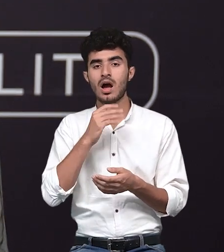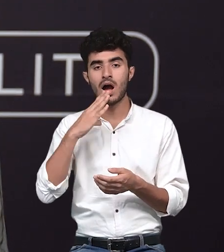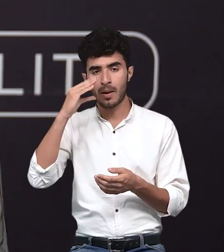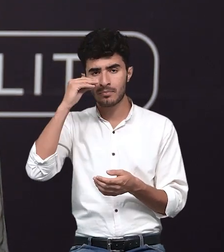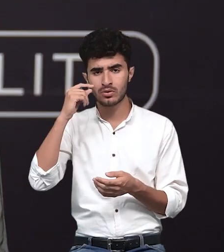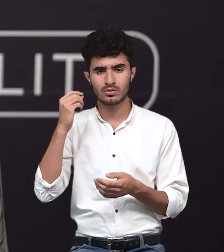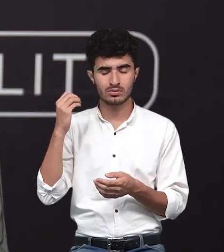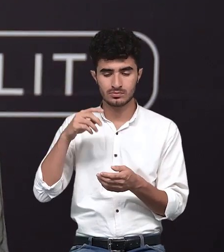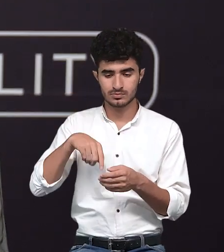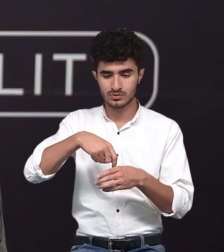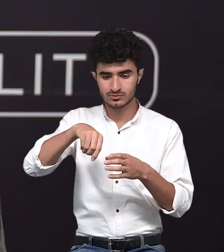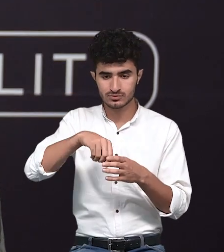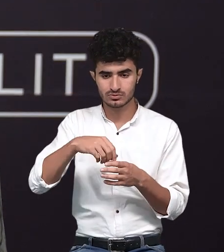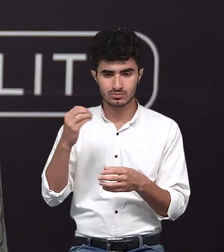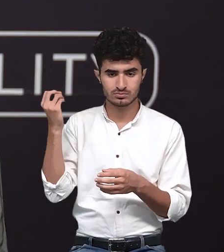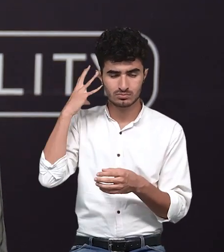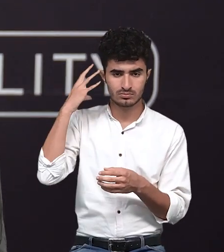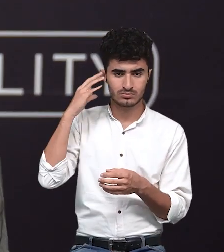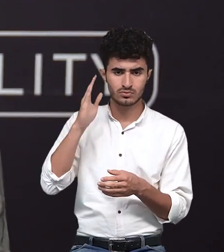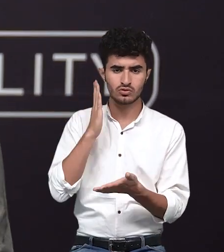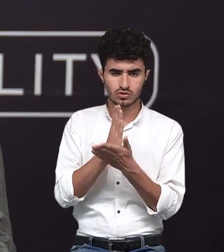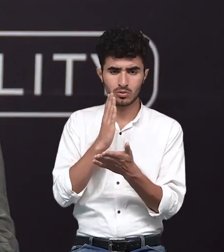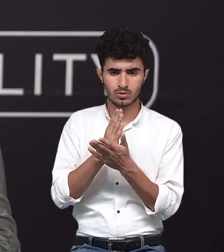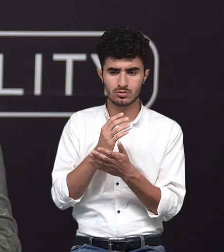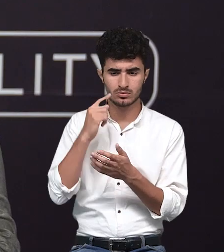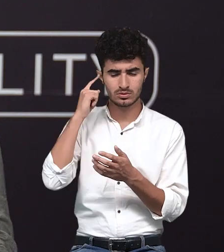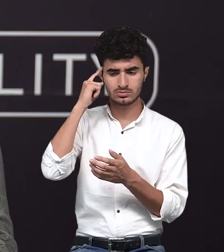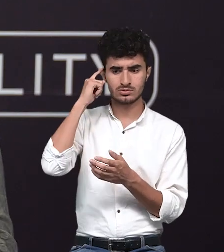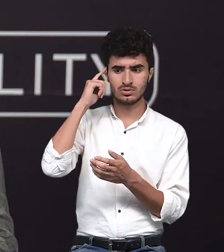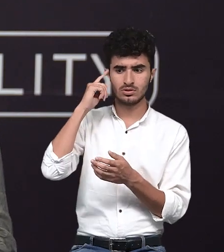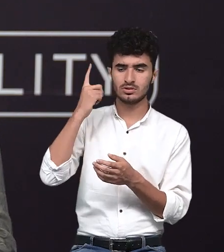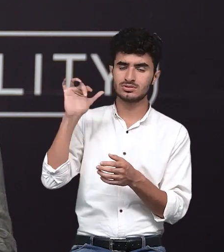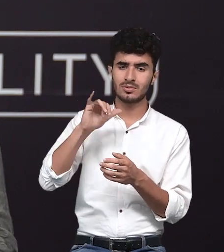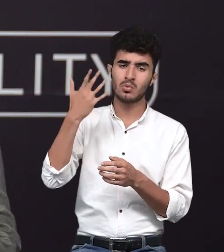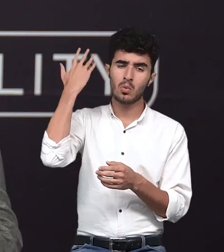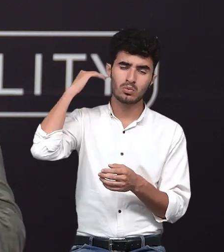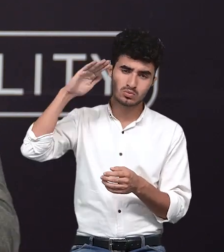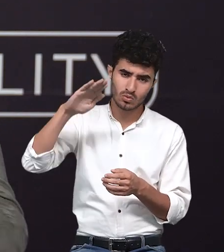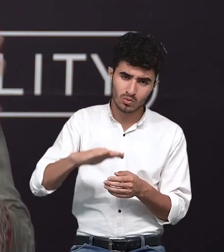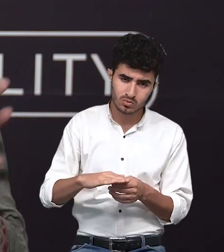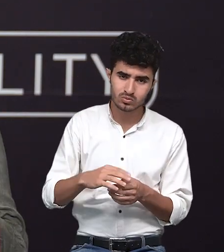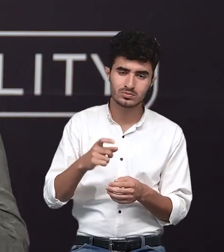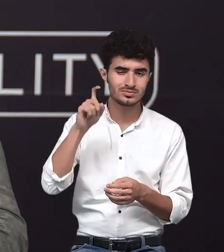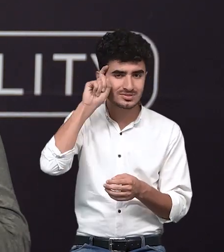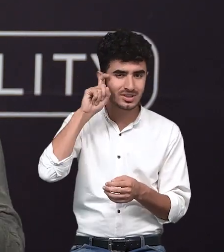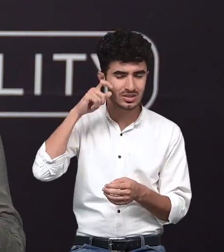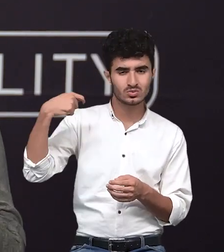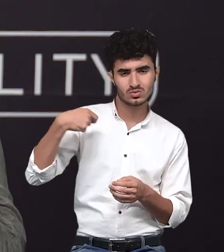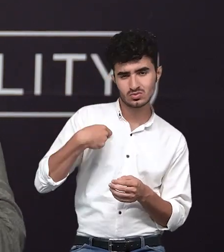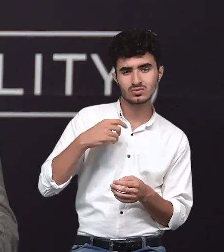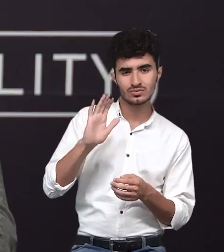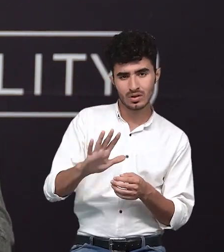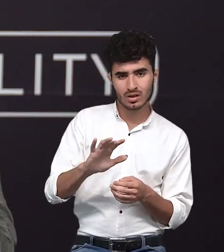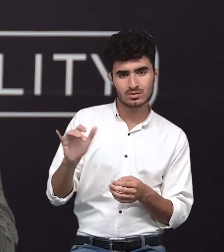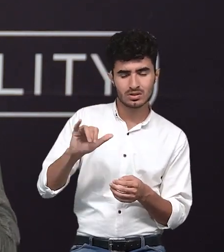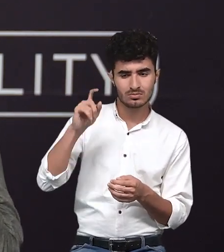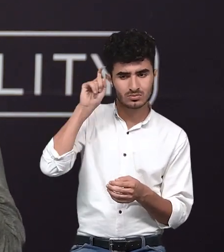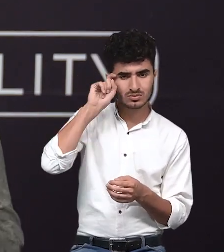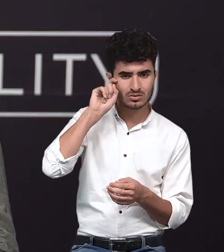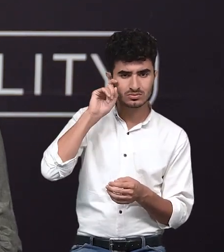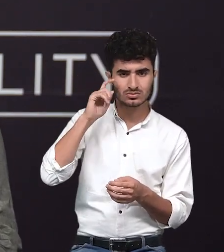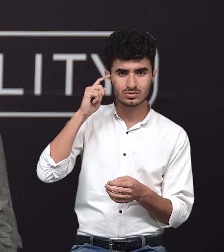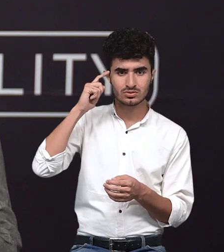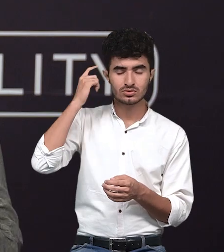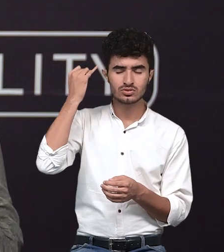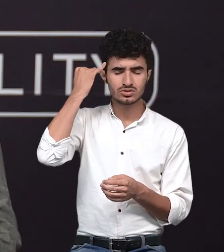ساتھ اسالٹ ہوئی تھی وہ یاد آ گئی، اور اس نے جا کے اپنے میاں سے بہت جھگڑا کیا اور بہت کرائسس، اور وہ بالکل اپنے